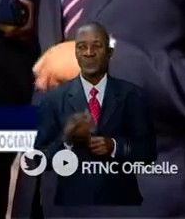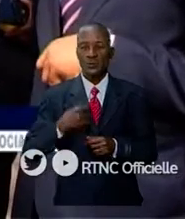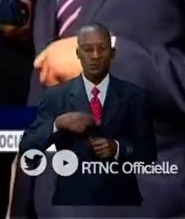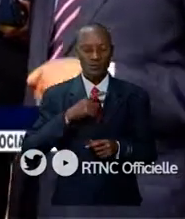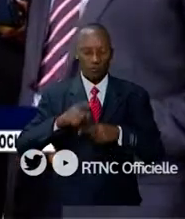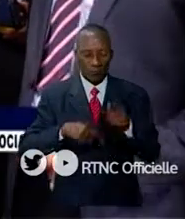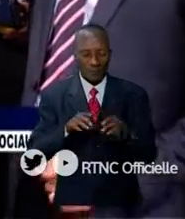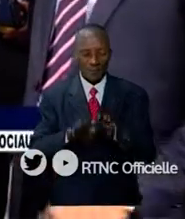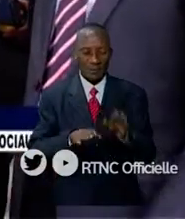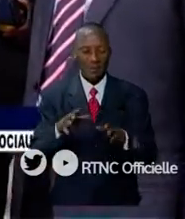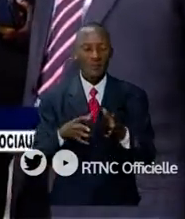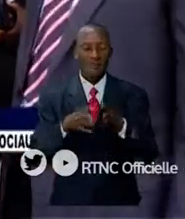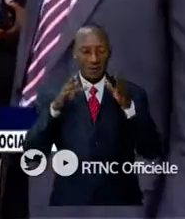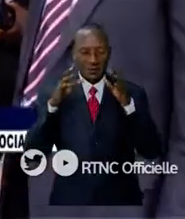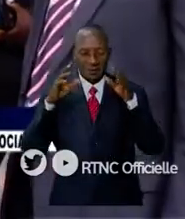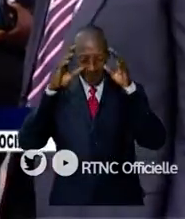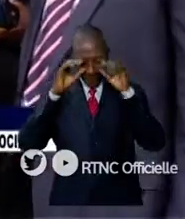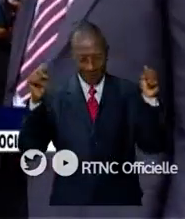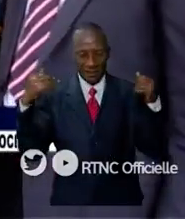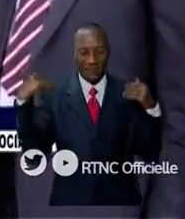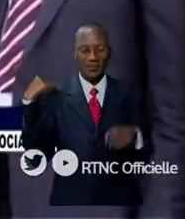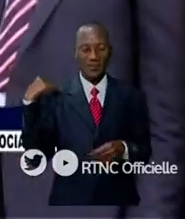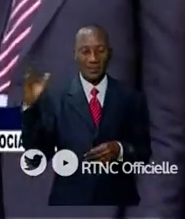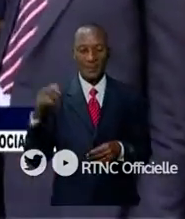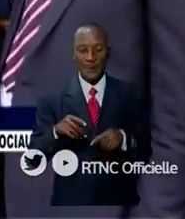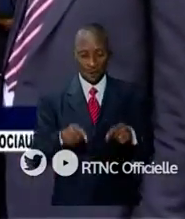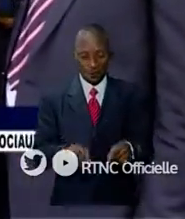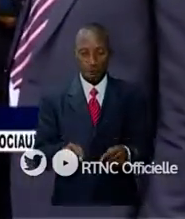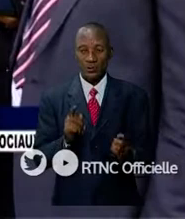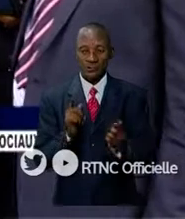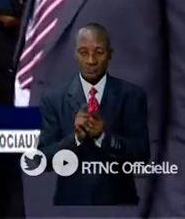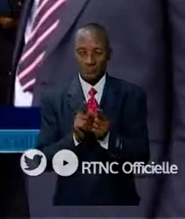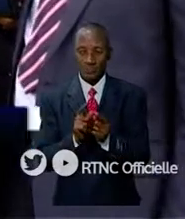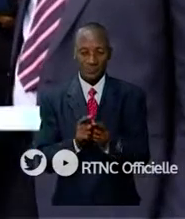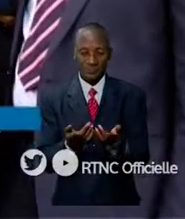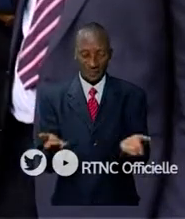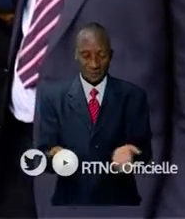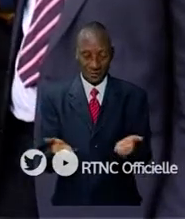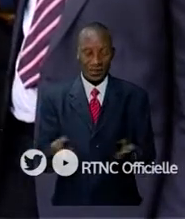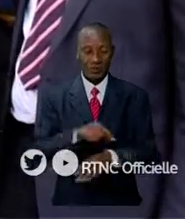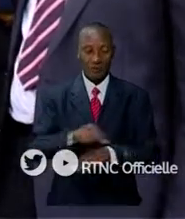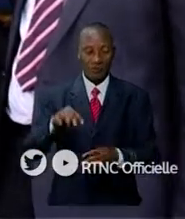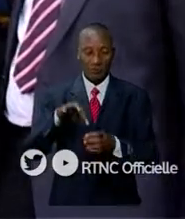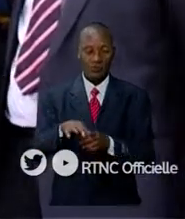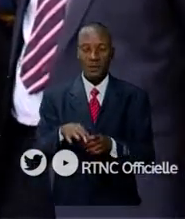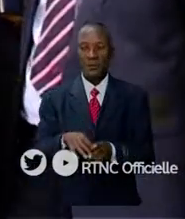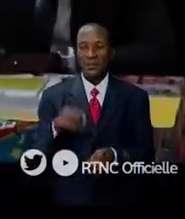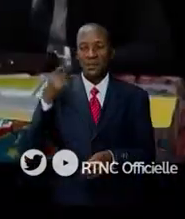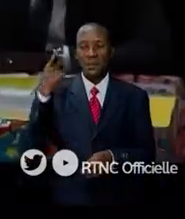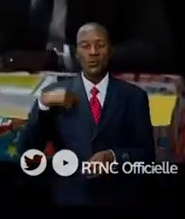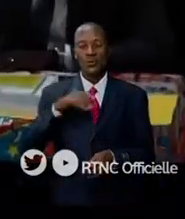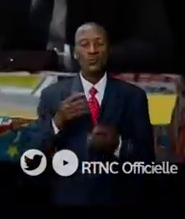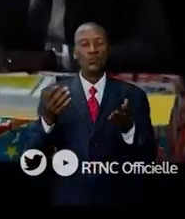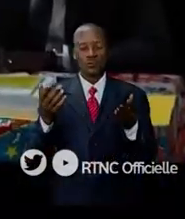et aujourd'hui nous sommes à la centrale électorale pour avoir aussi le point de vue de la centrale sur ces réformes que nous voulons consensuelles.